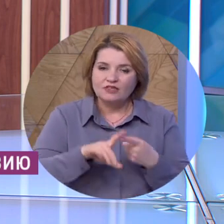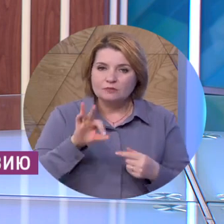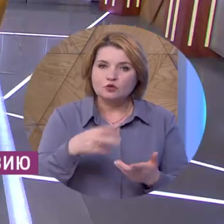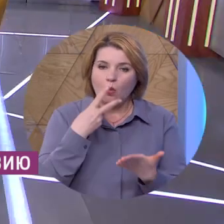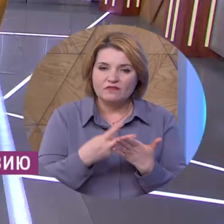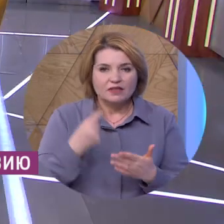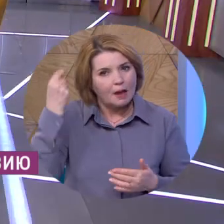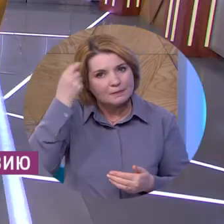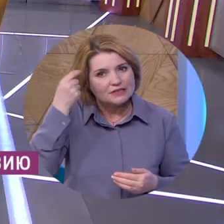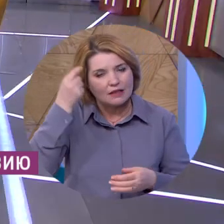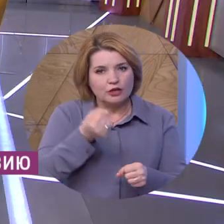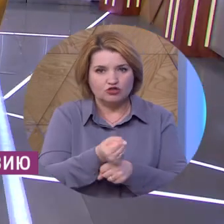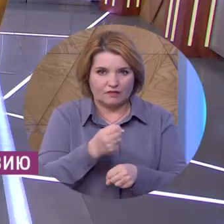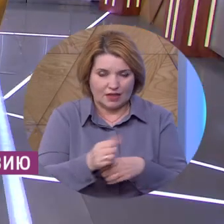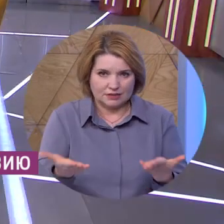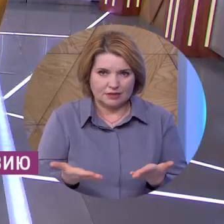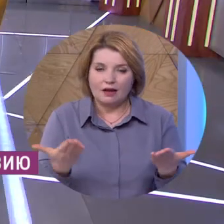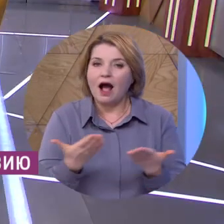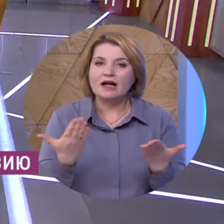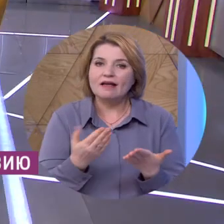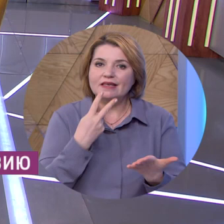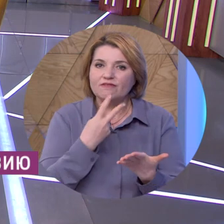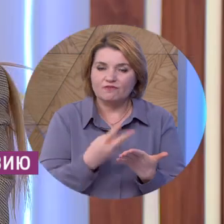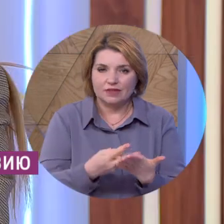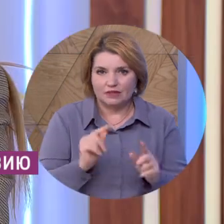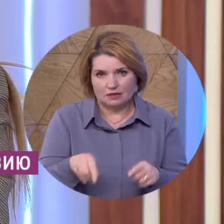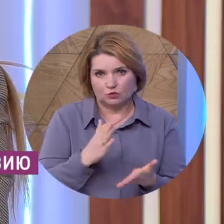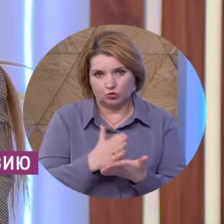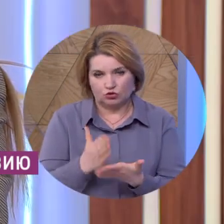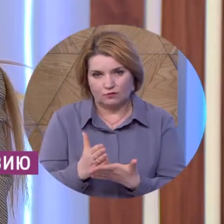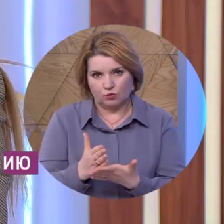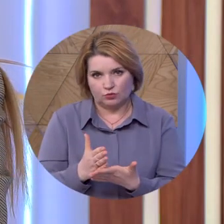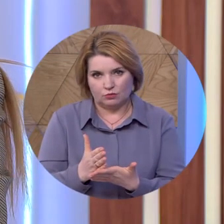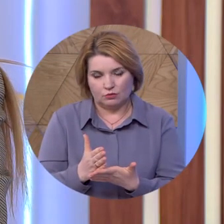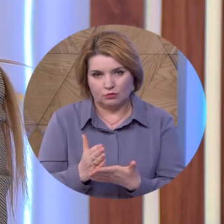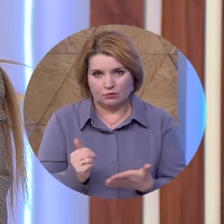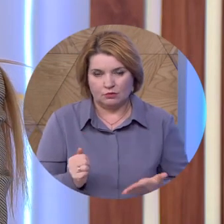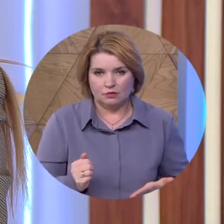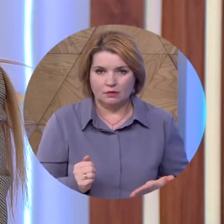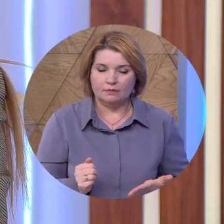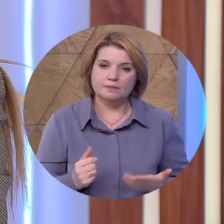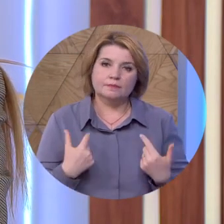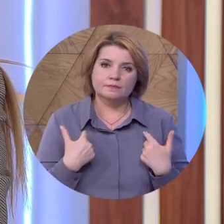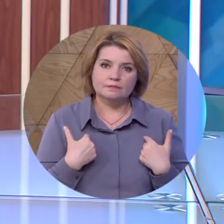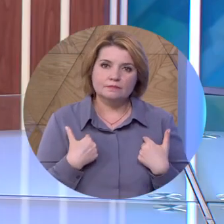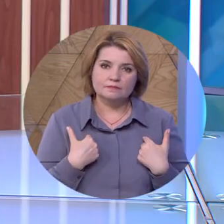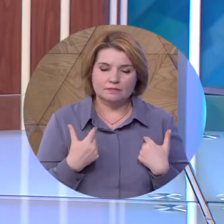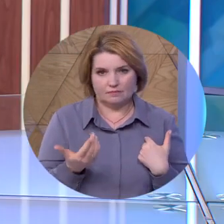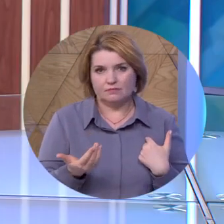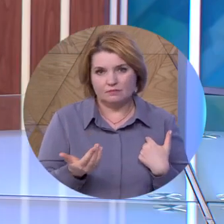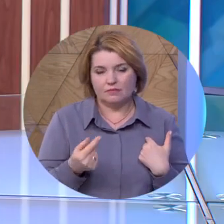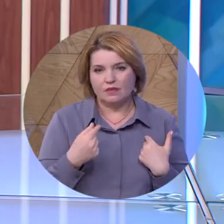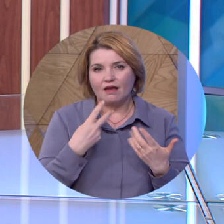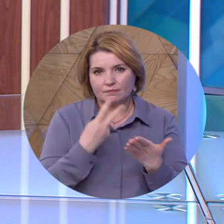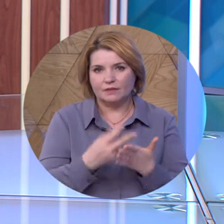психологического насилия. А какие виды этого психологического насилия существуют? Ну, я вот